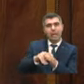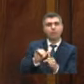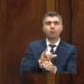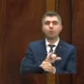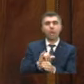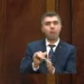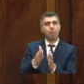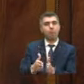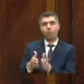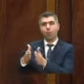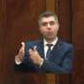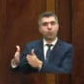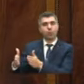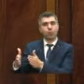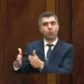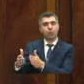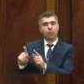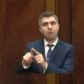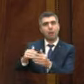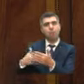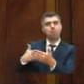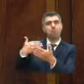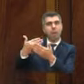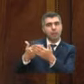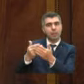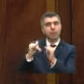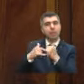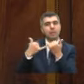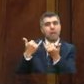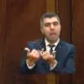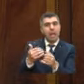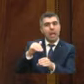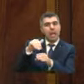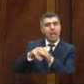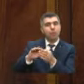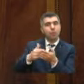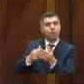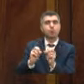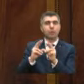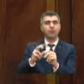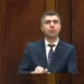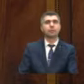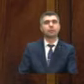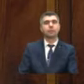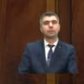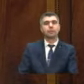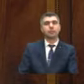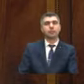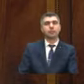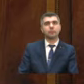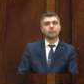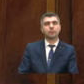آخر، هذاك حديث اخر نجيو ليه في الملتقيات اخرى حزبيه اما التلفزيه ولا غيرها فهمتيني.